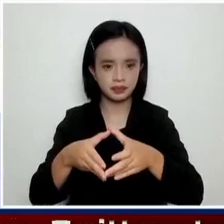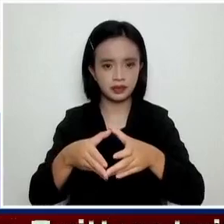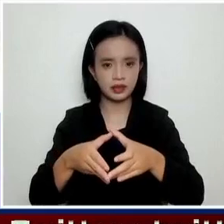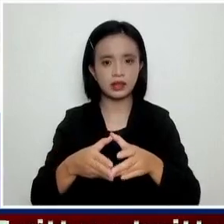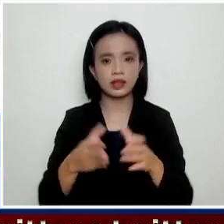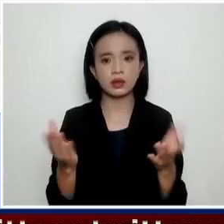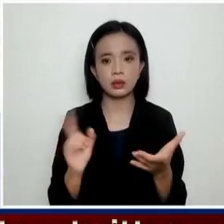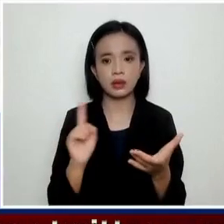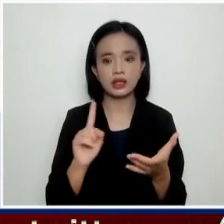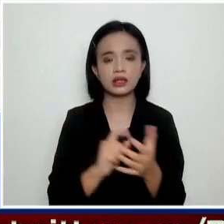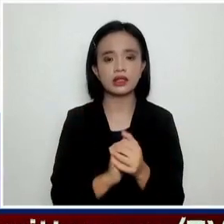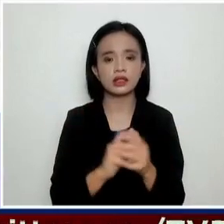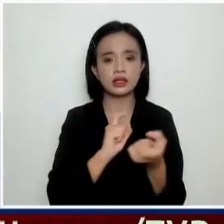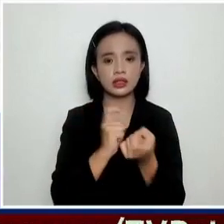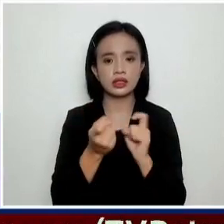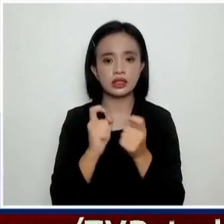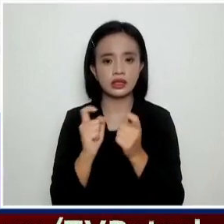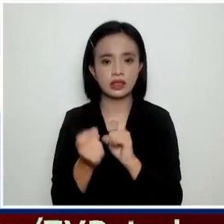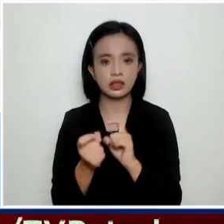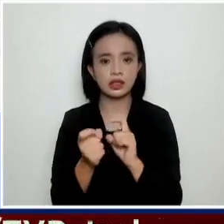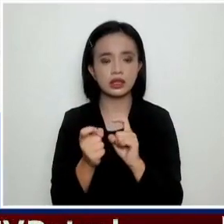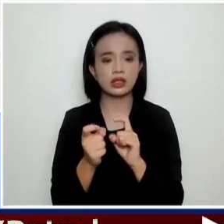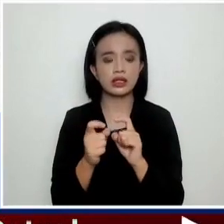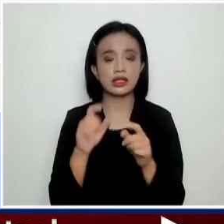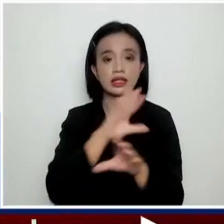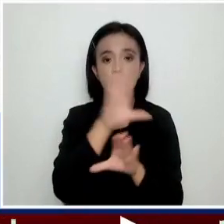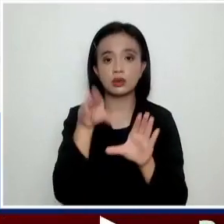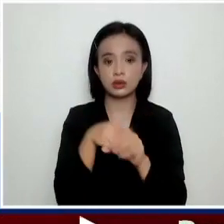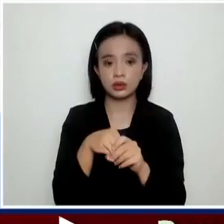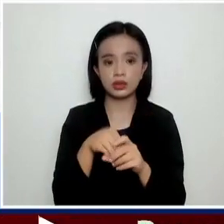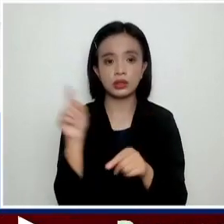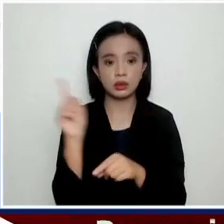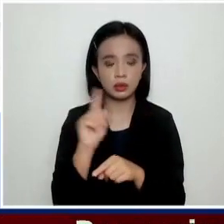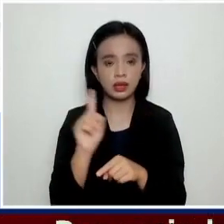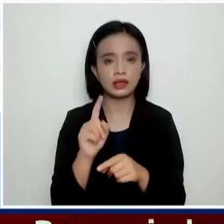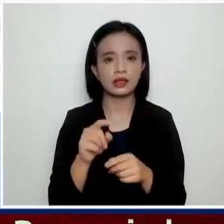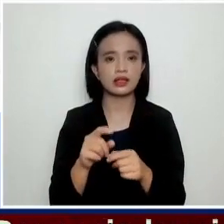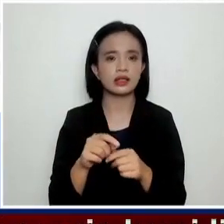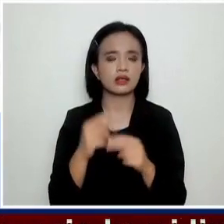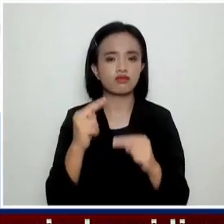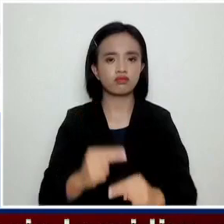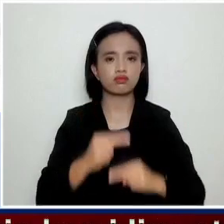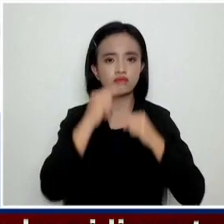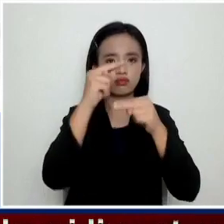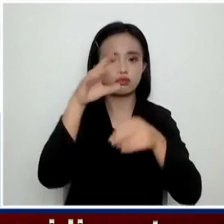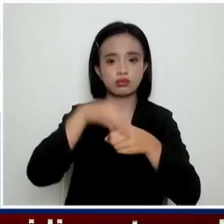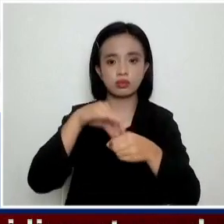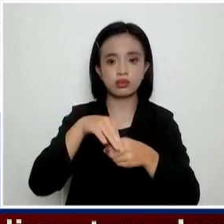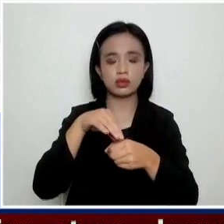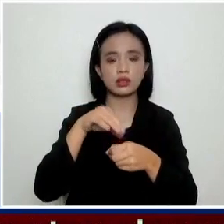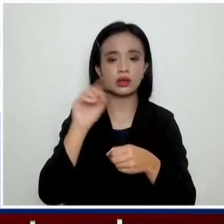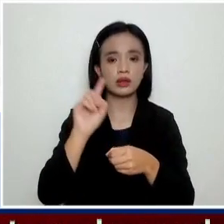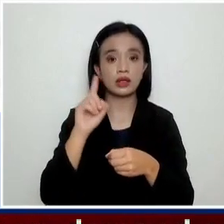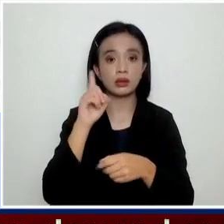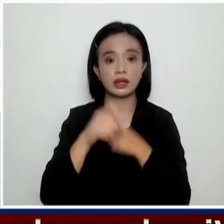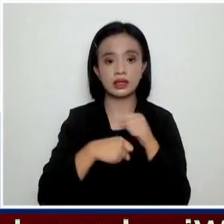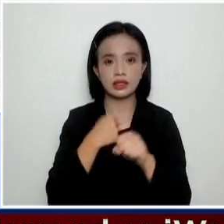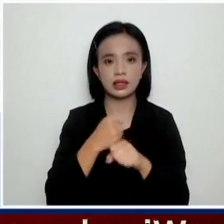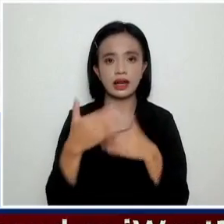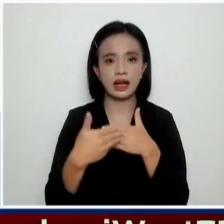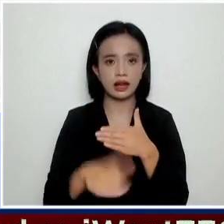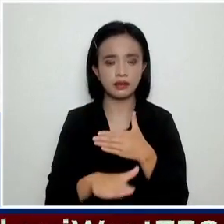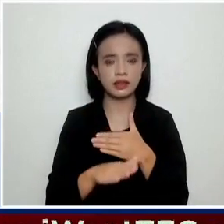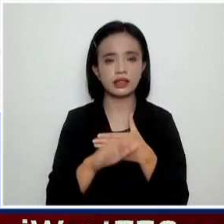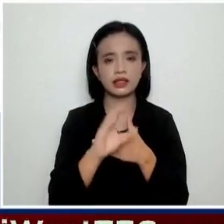mga pagbabawal sa mga kandidatong delegado kasama na ang pagtakbo sa halalan o matalaga sa gobyerno isang taon matapos ang